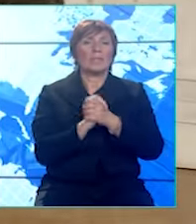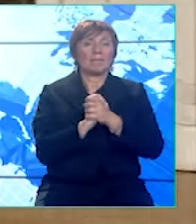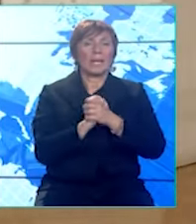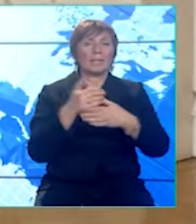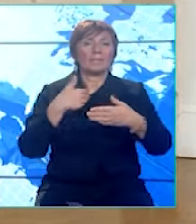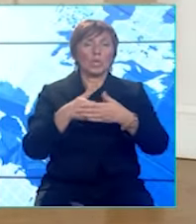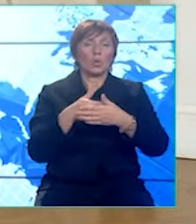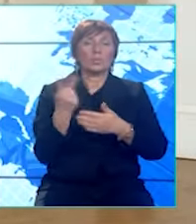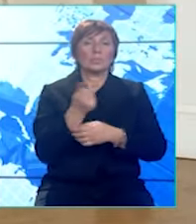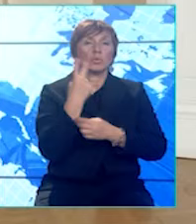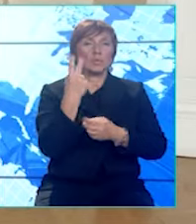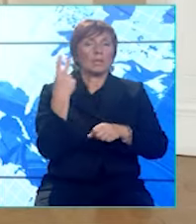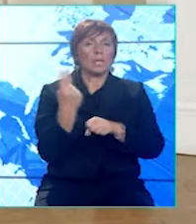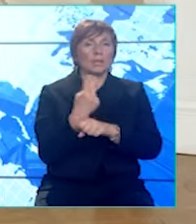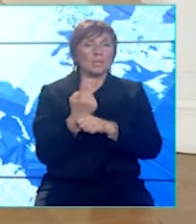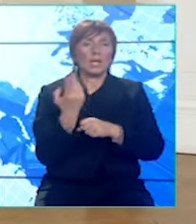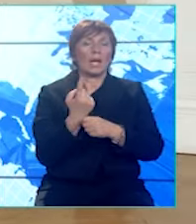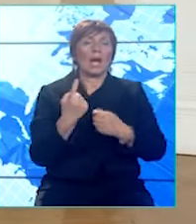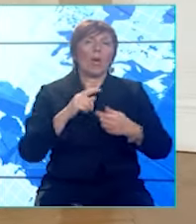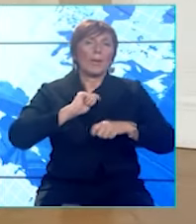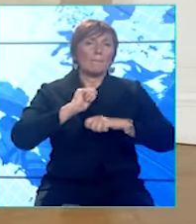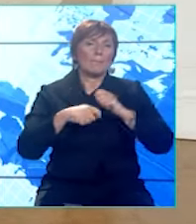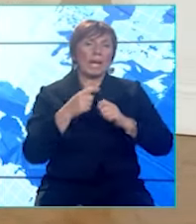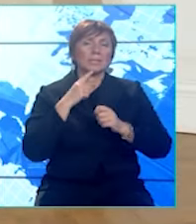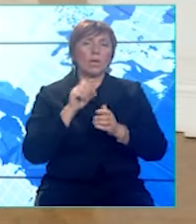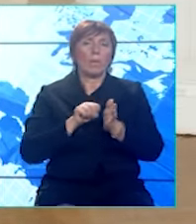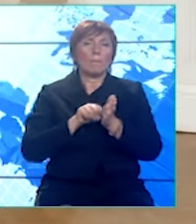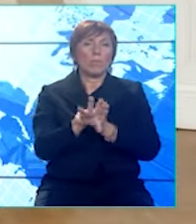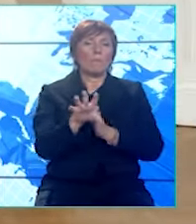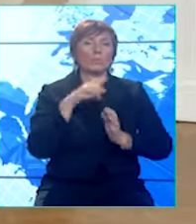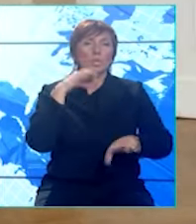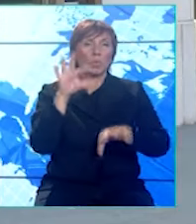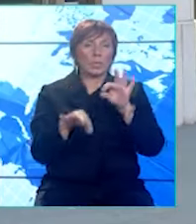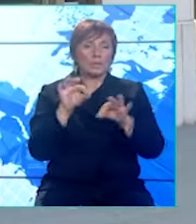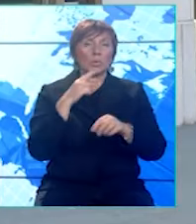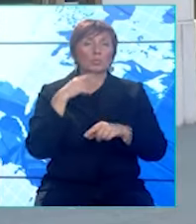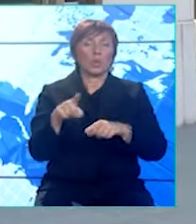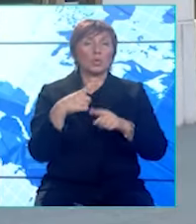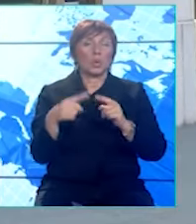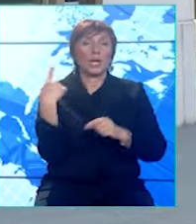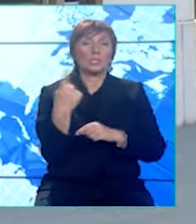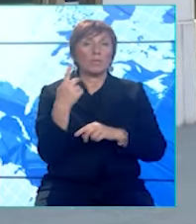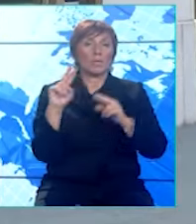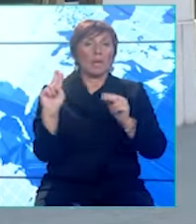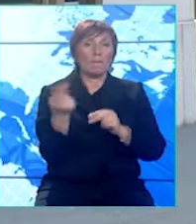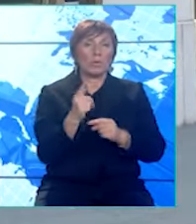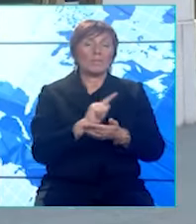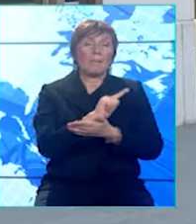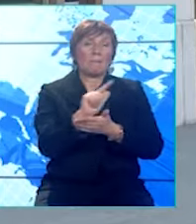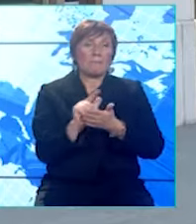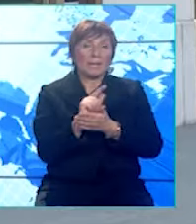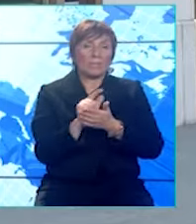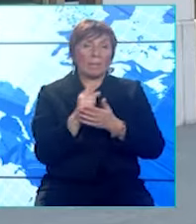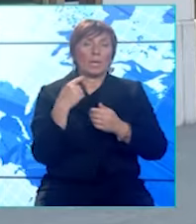odnosa između dviju država, kao i ustaljene prakse u provođenju izbora. Zbog toga je Slovenija pozvala privremenog